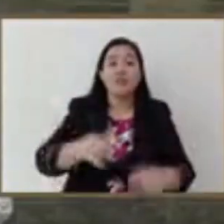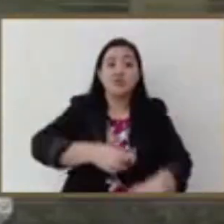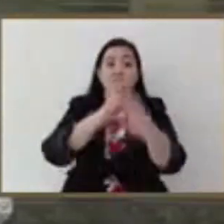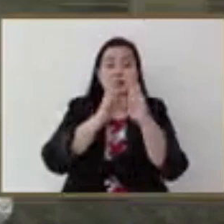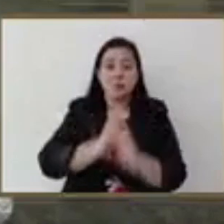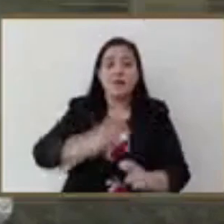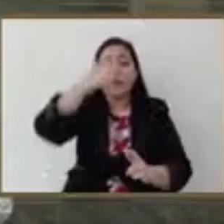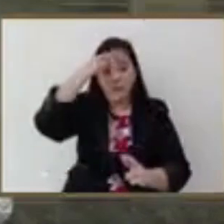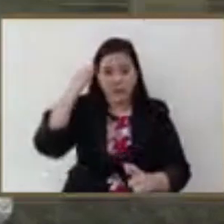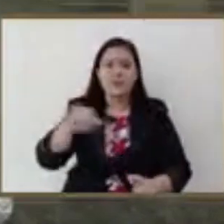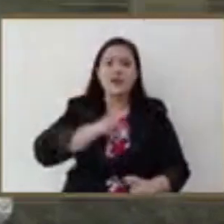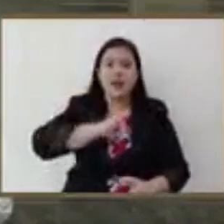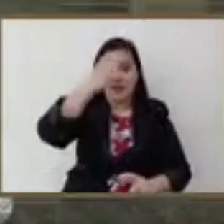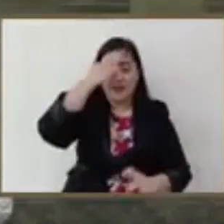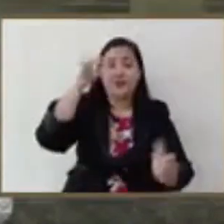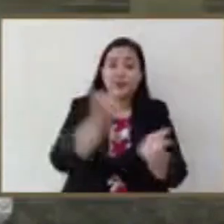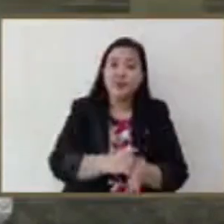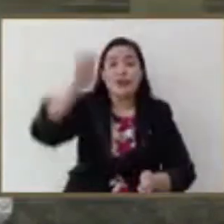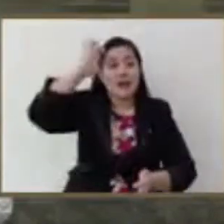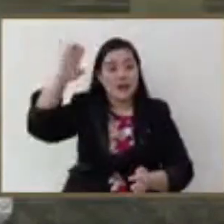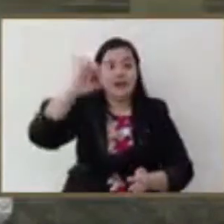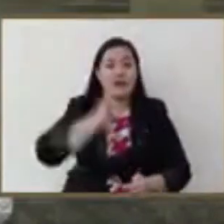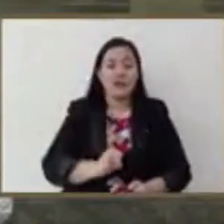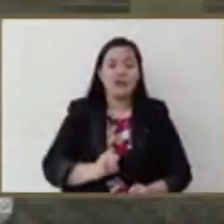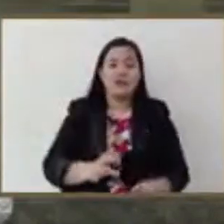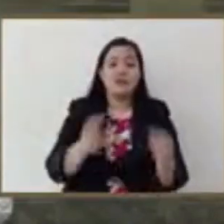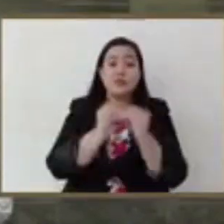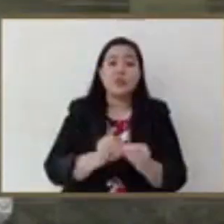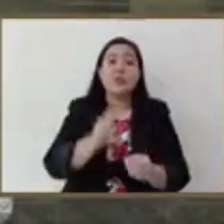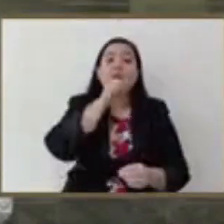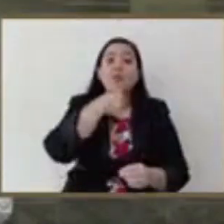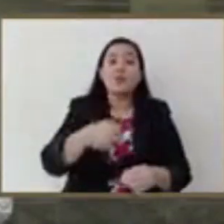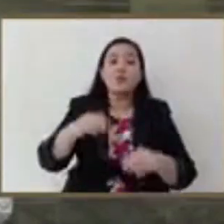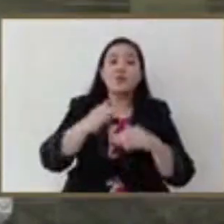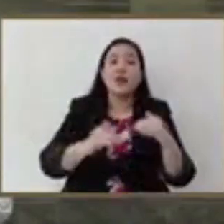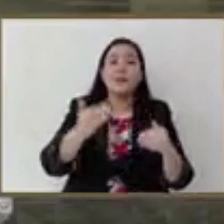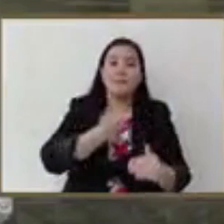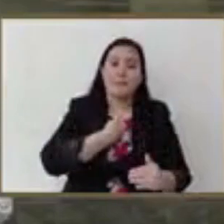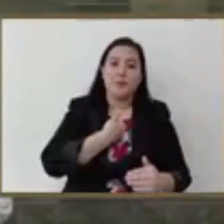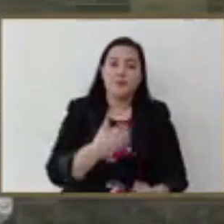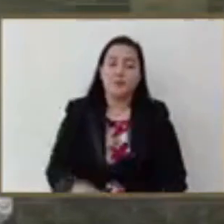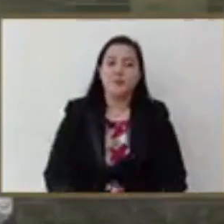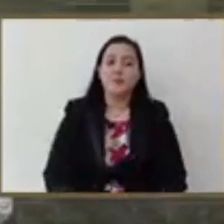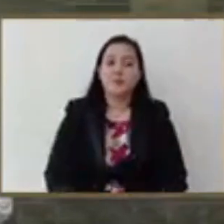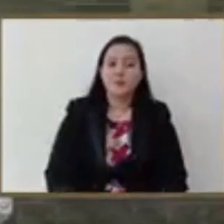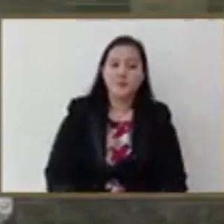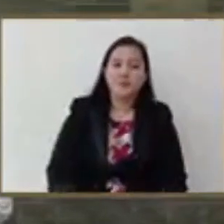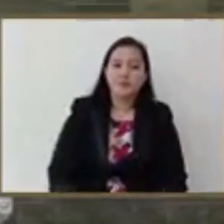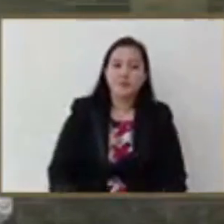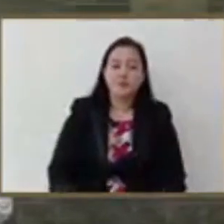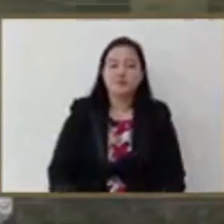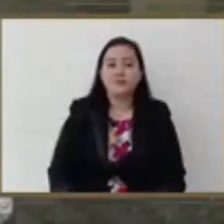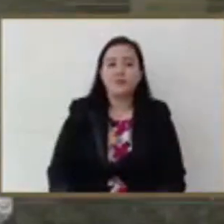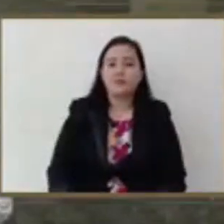kapatid. Sapagkat alam kong mas matanda po siya sa akin. You see? Now, alam nyo, napakarami ngayon